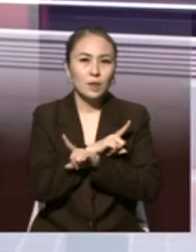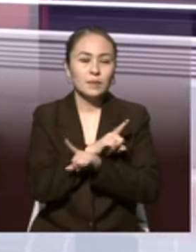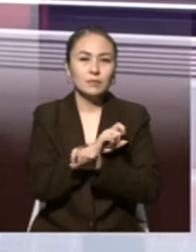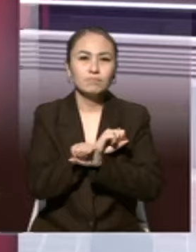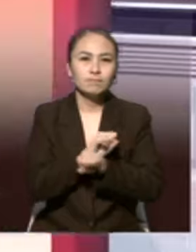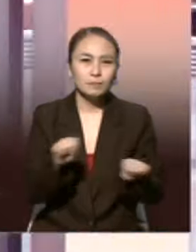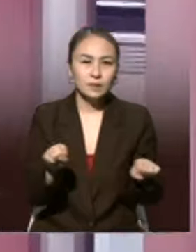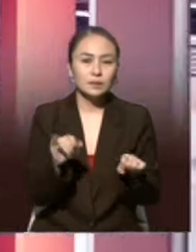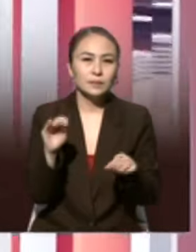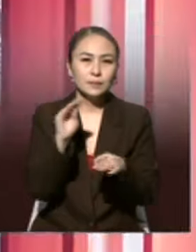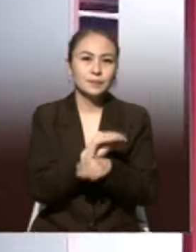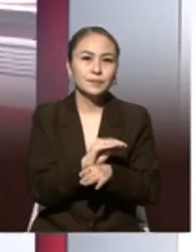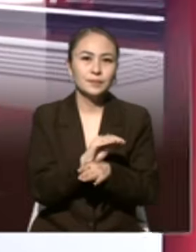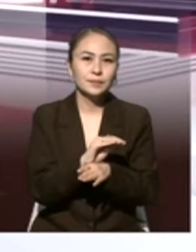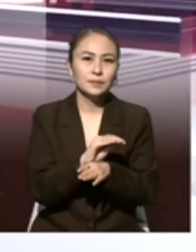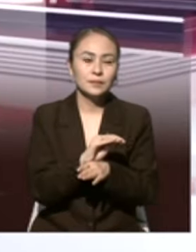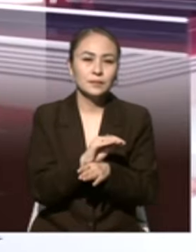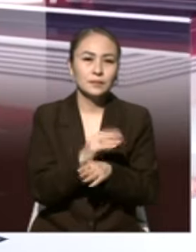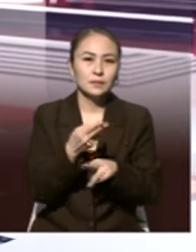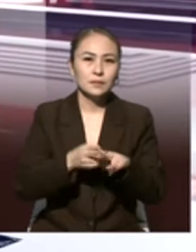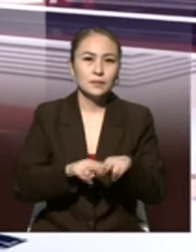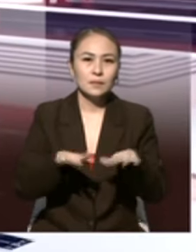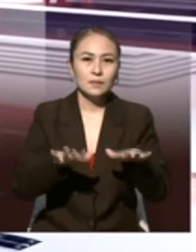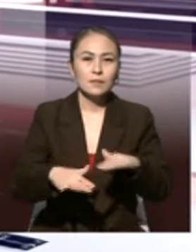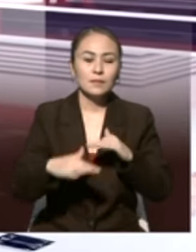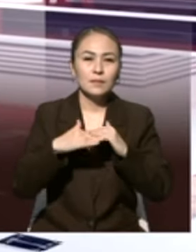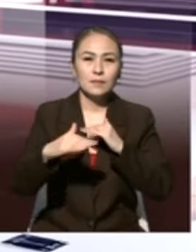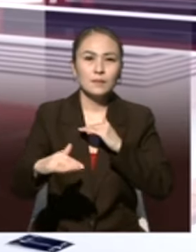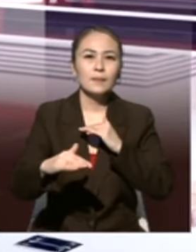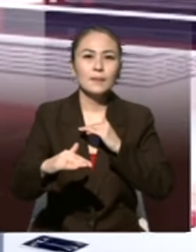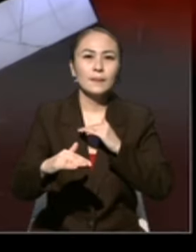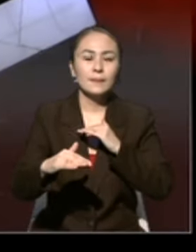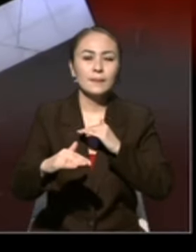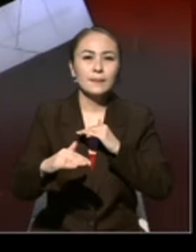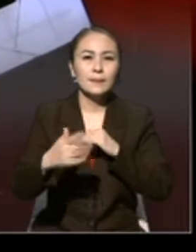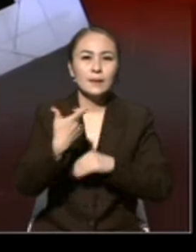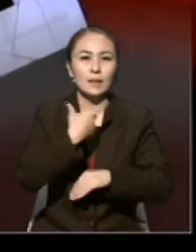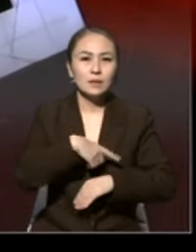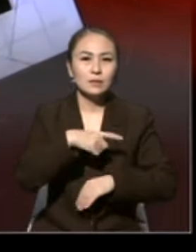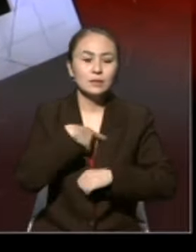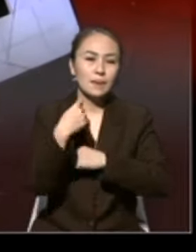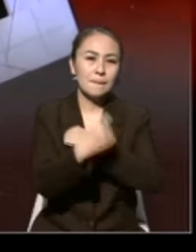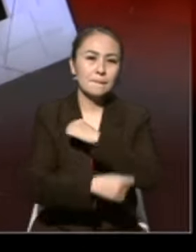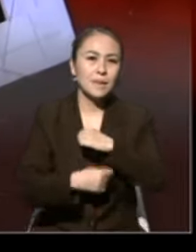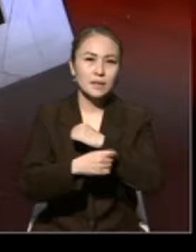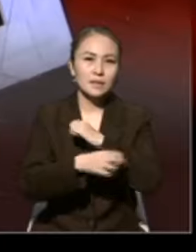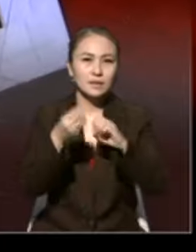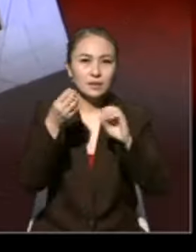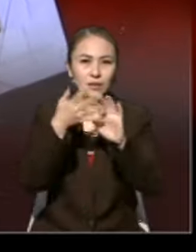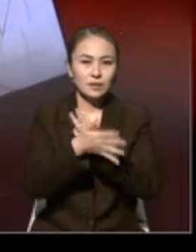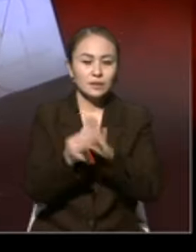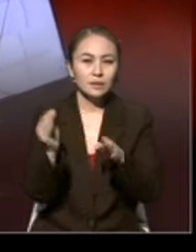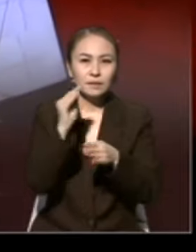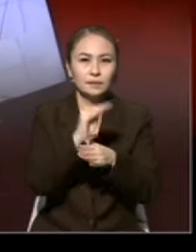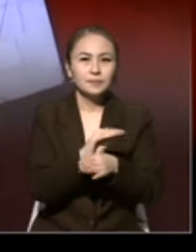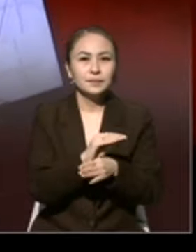болдырмау және де сол осы жердегі өздерінің материалдық шығынын азайту және де